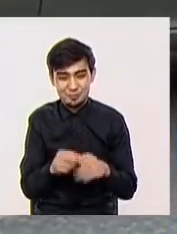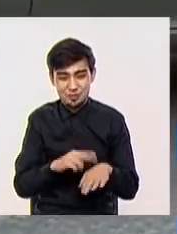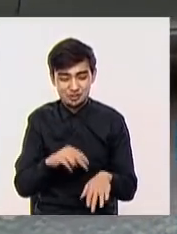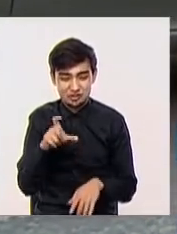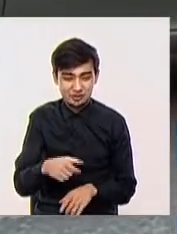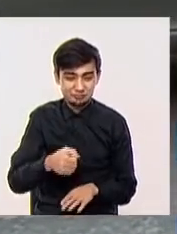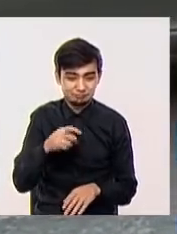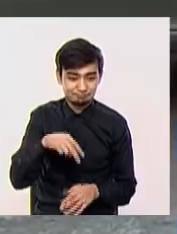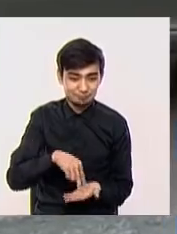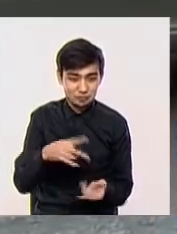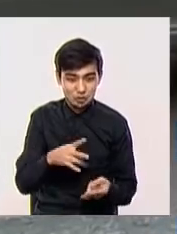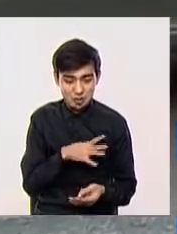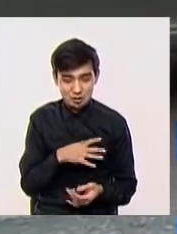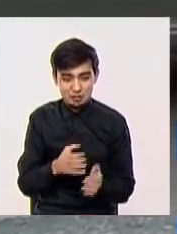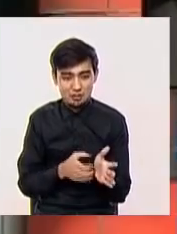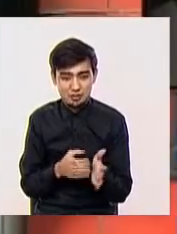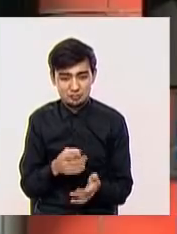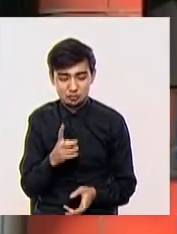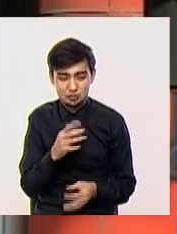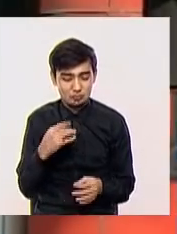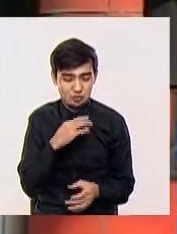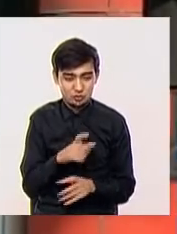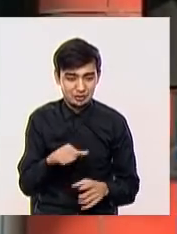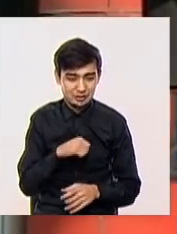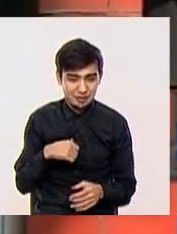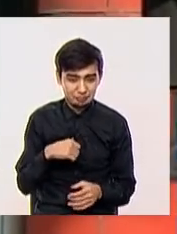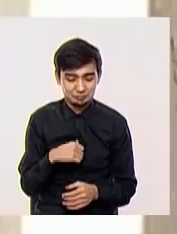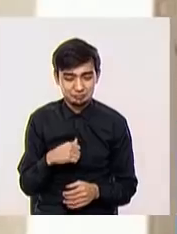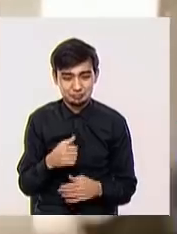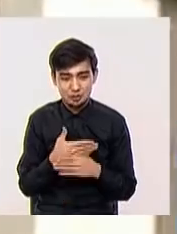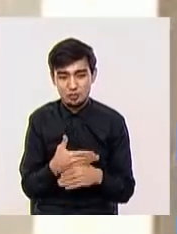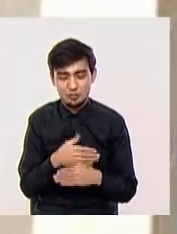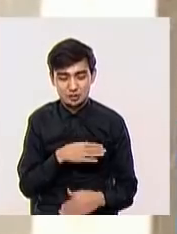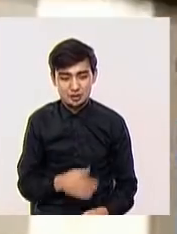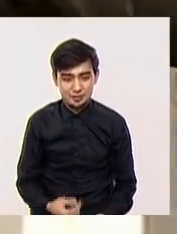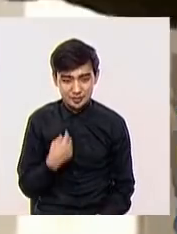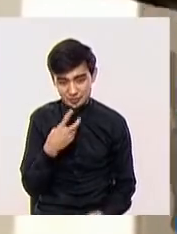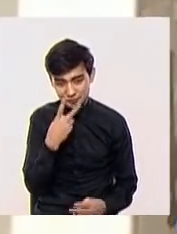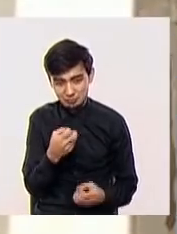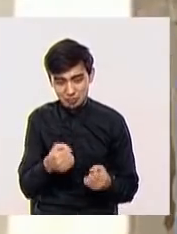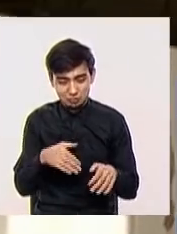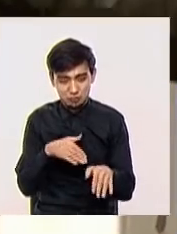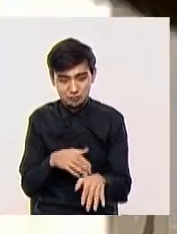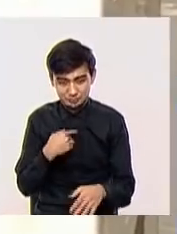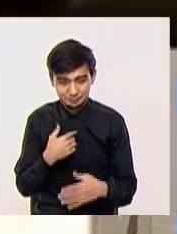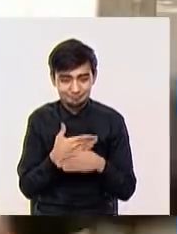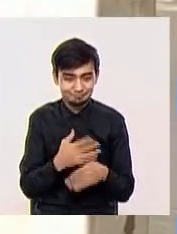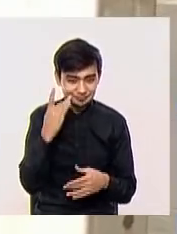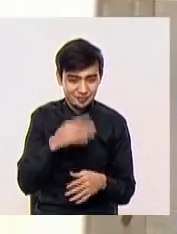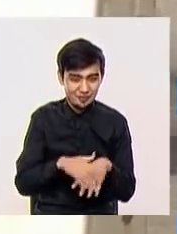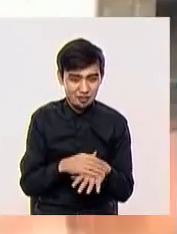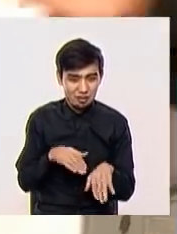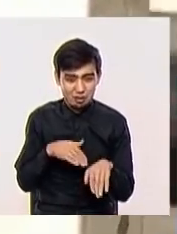хватило. Некоторым пришлось выкручиваться самим. Увидел, что машины стоят, решил разрулить их, чтобы народ